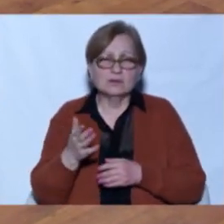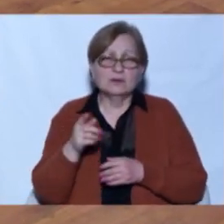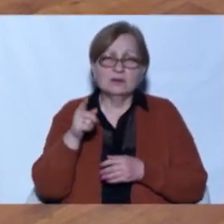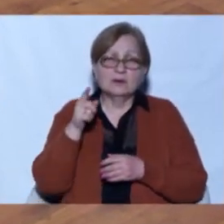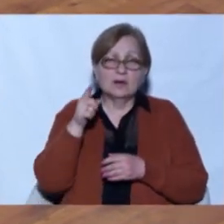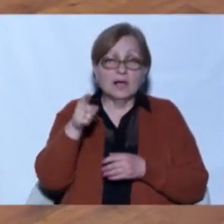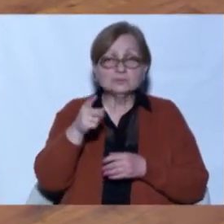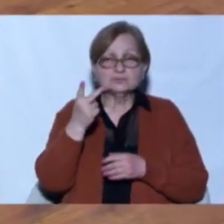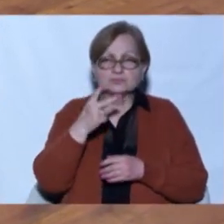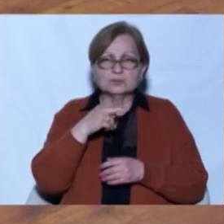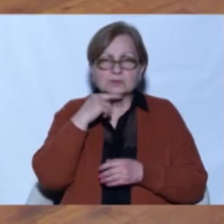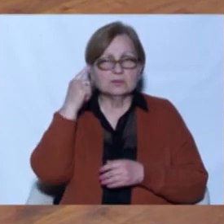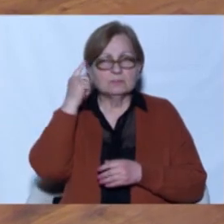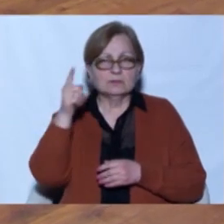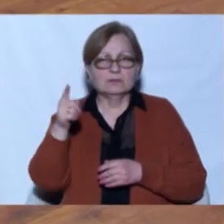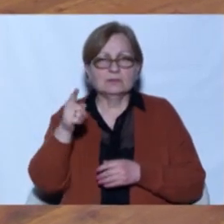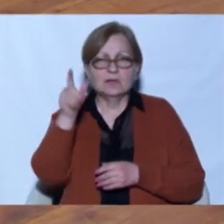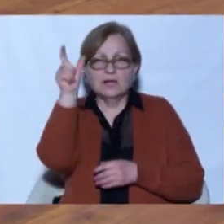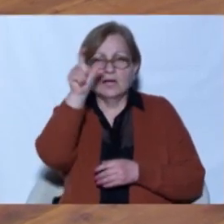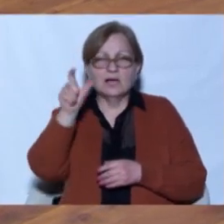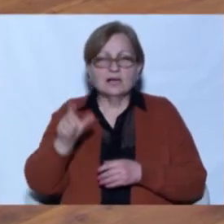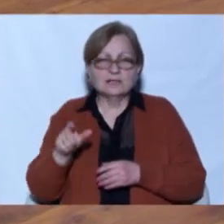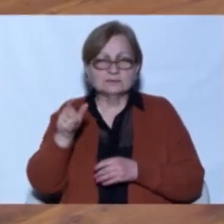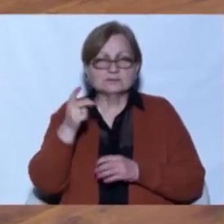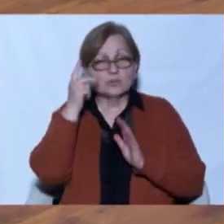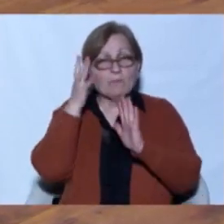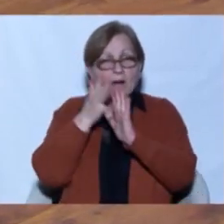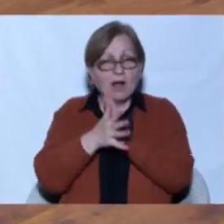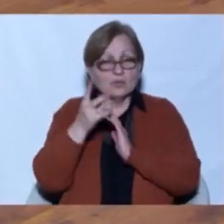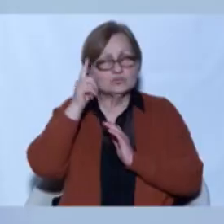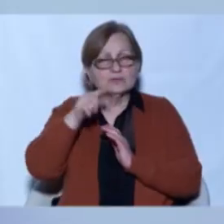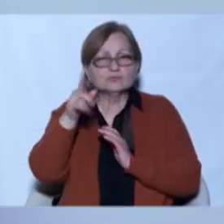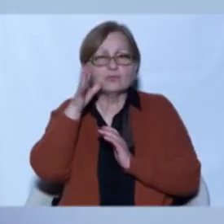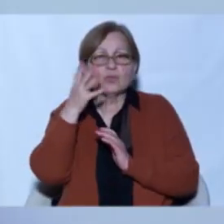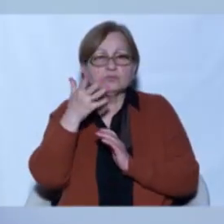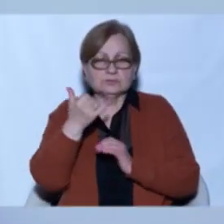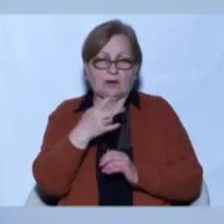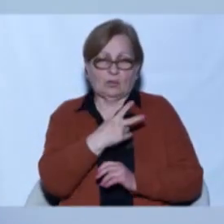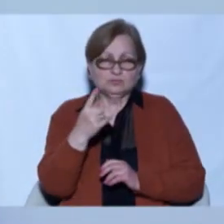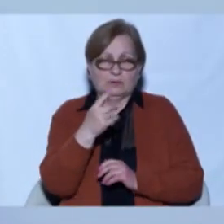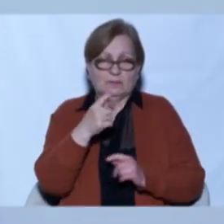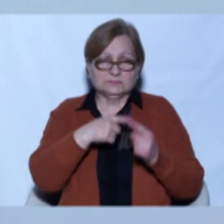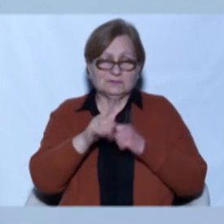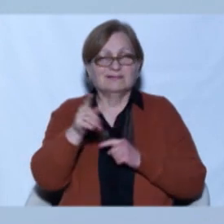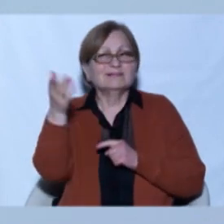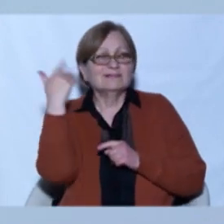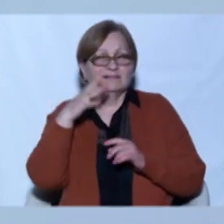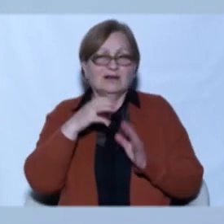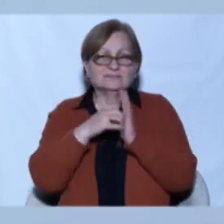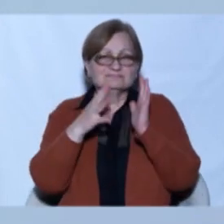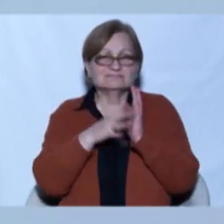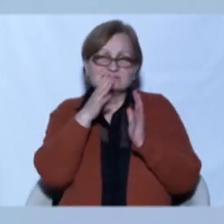კონტექსტის გათვალისწინება ლექსის გაგებაში დაგვეხმარება და შეეცდები რომ რაღაც სათქმელი